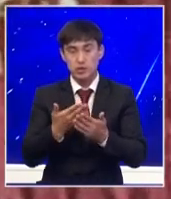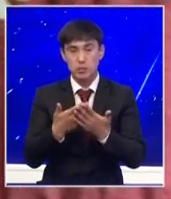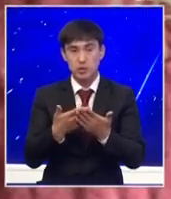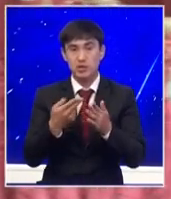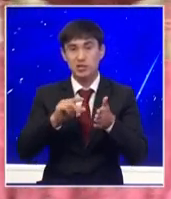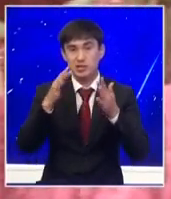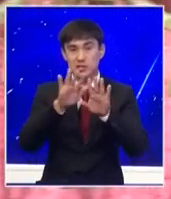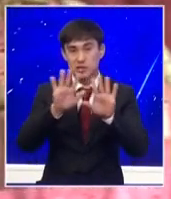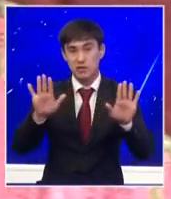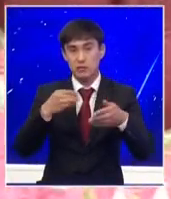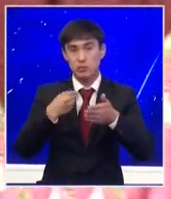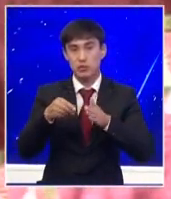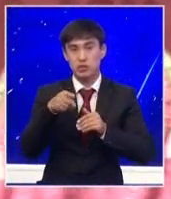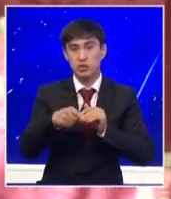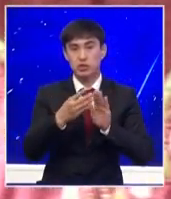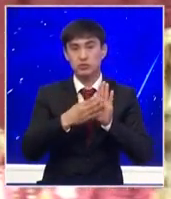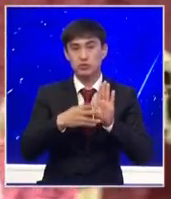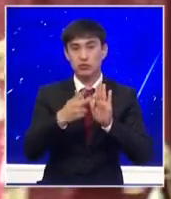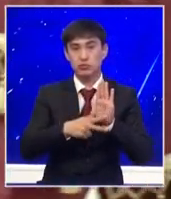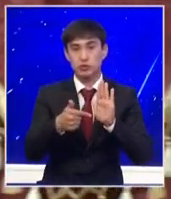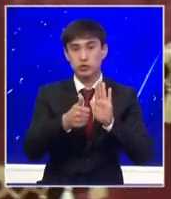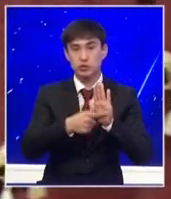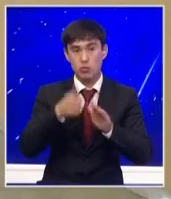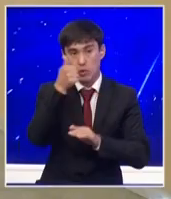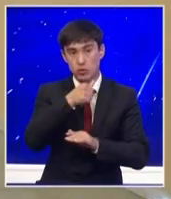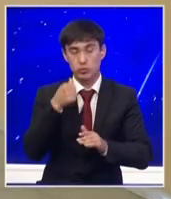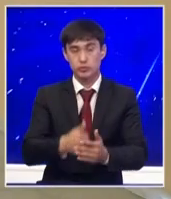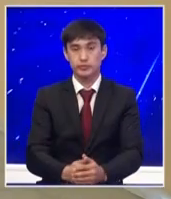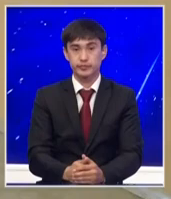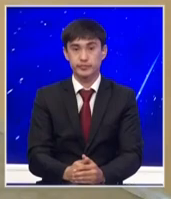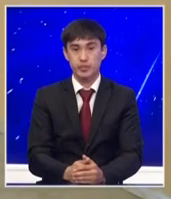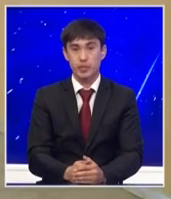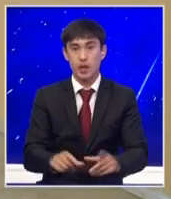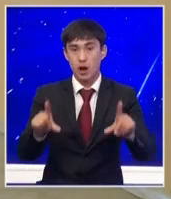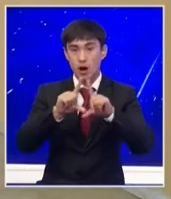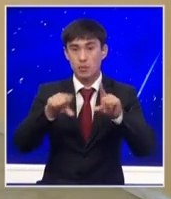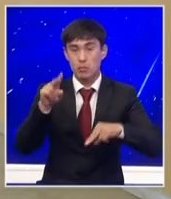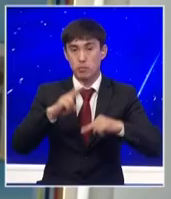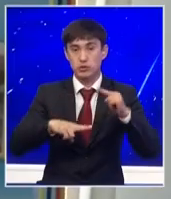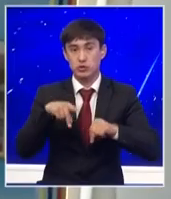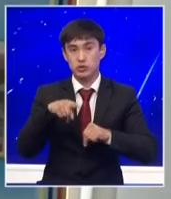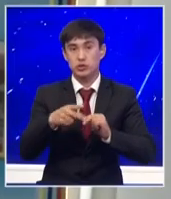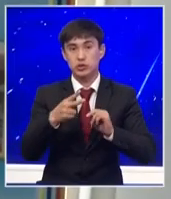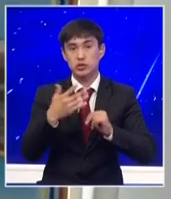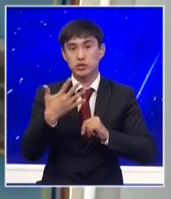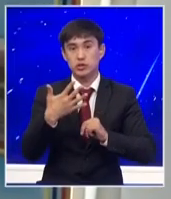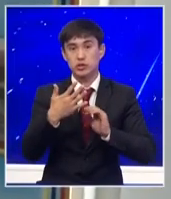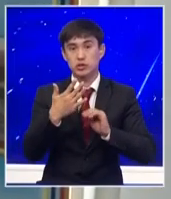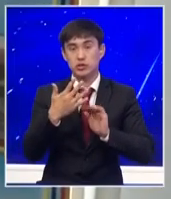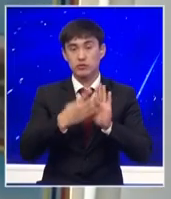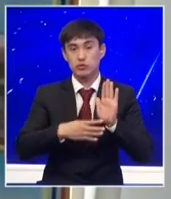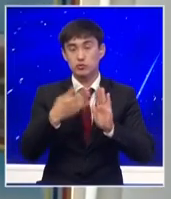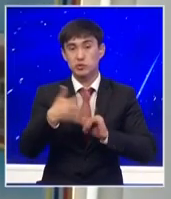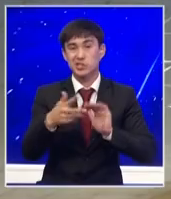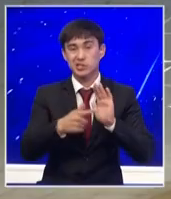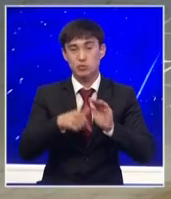этот занавес был приобретен в 1987 году объект построен в 1957 году капитальный ремонт